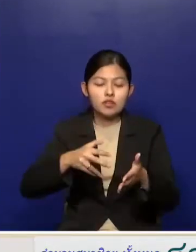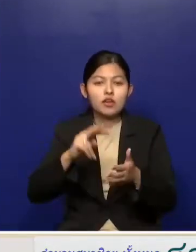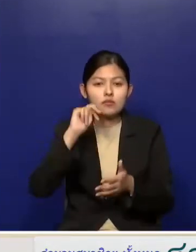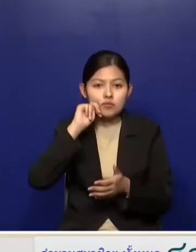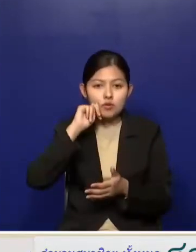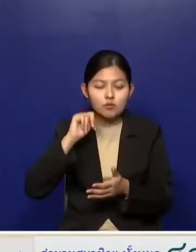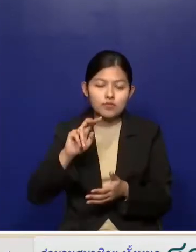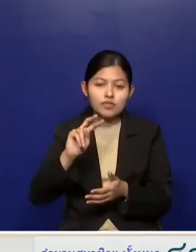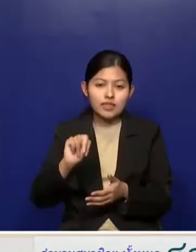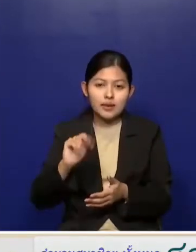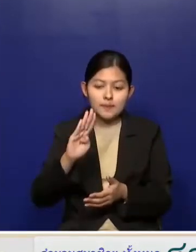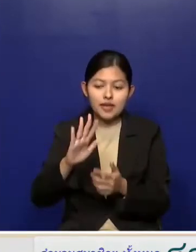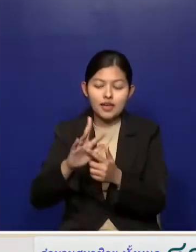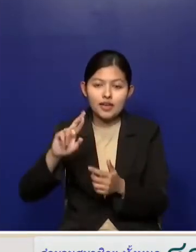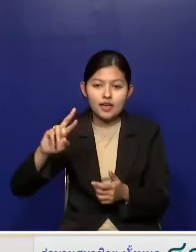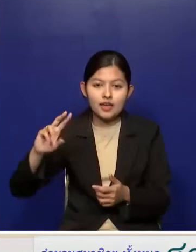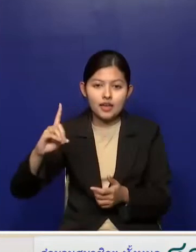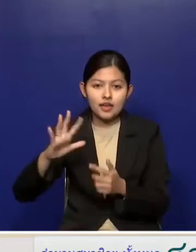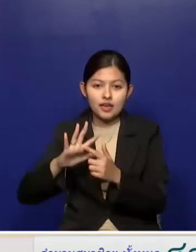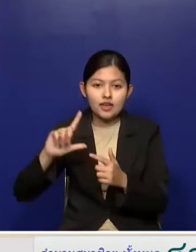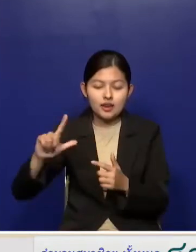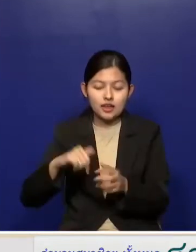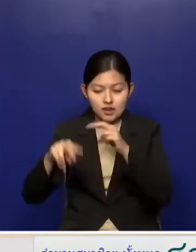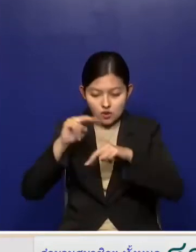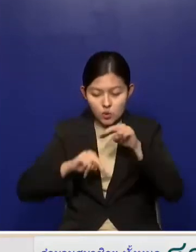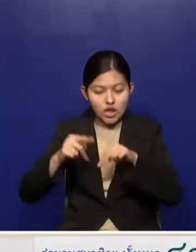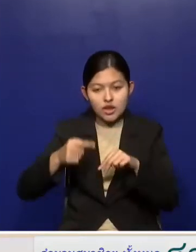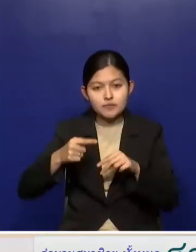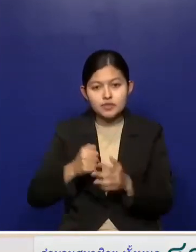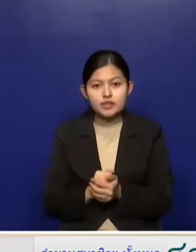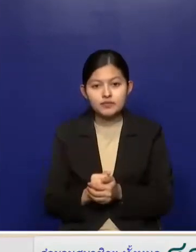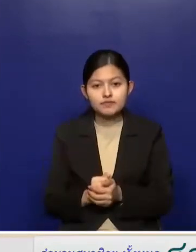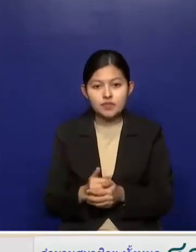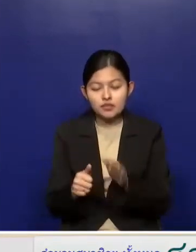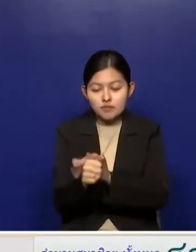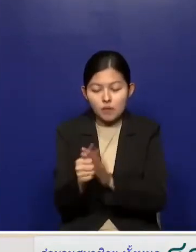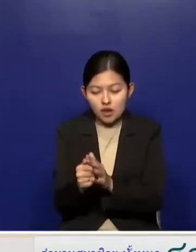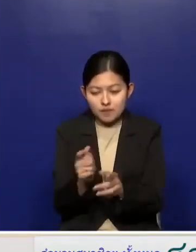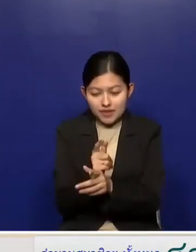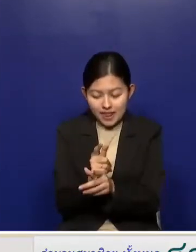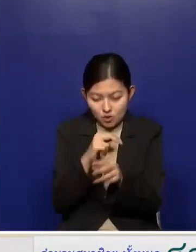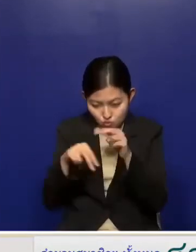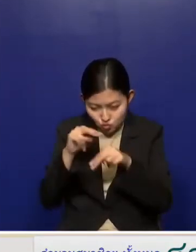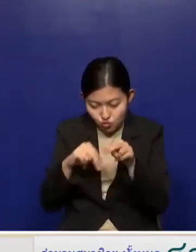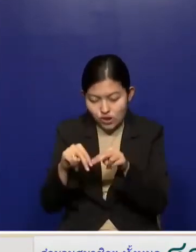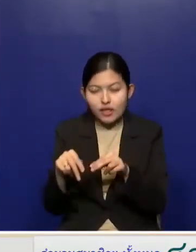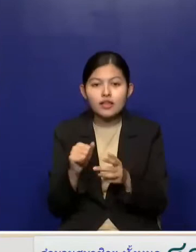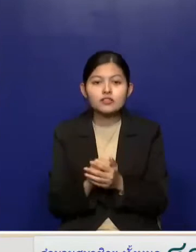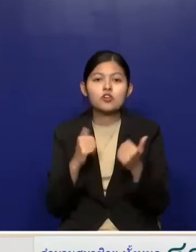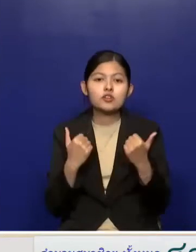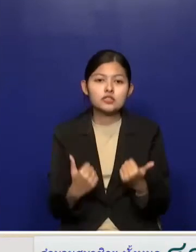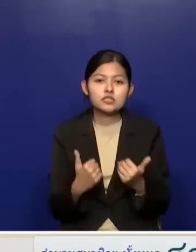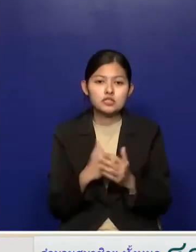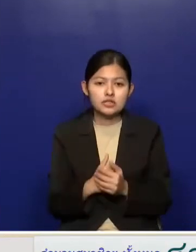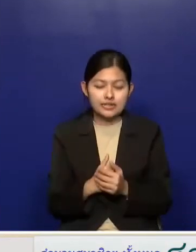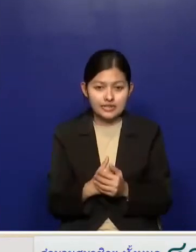าดันซึ่เป็หน่วยงานเดิม ทดูแลโครงสร้างเห่านั้นเป็นคนทเปงไปช่งระยะเวลาหนึ่จริๆแลวปจจุบันนี้กมีกเป็